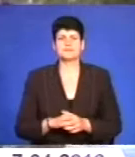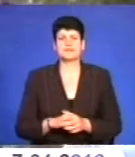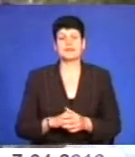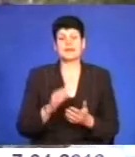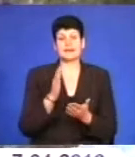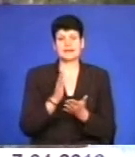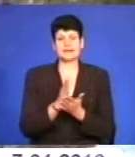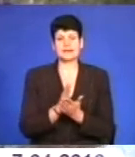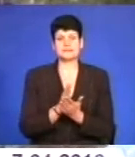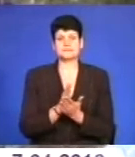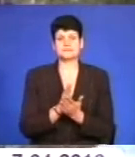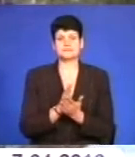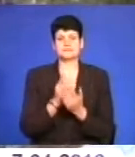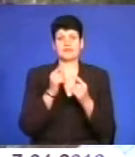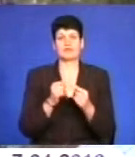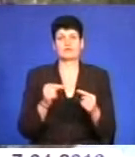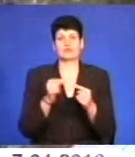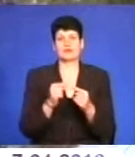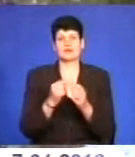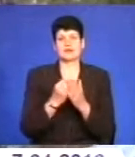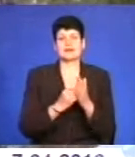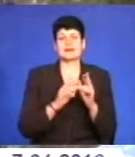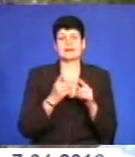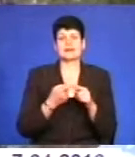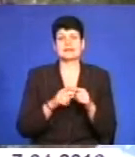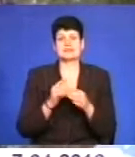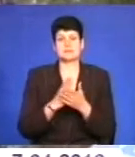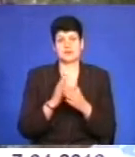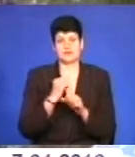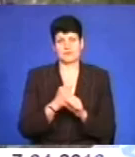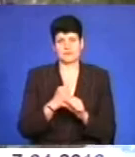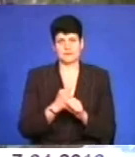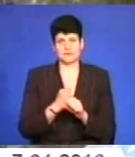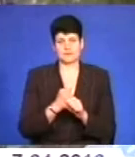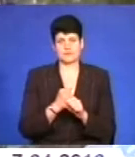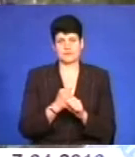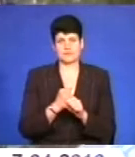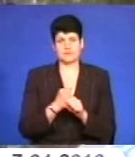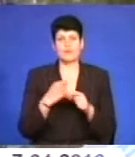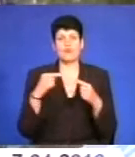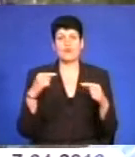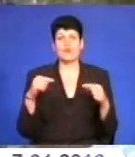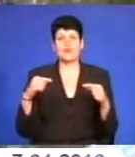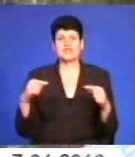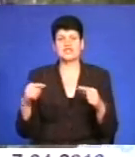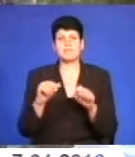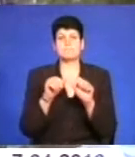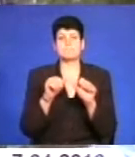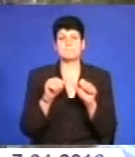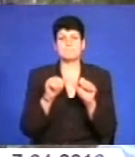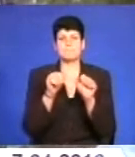Є відповідні канали, як це все повинно відбуватися. По інших пам'ятках